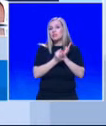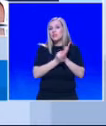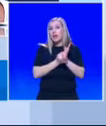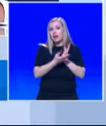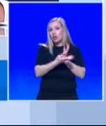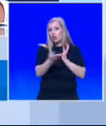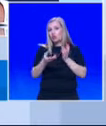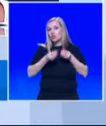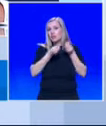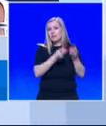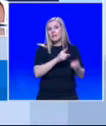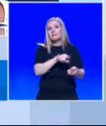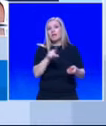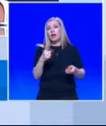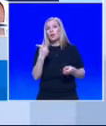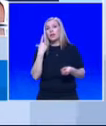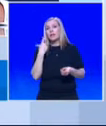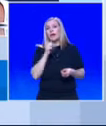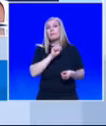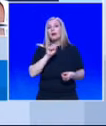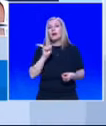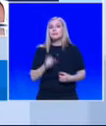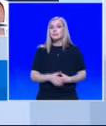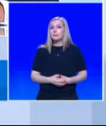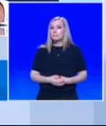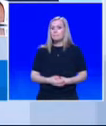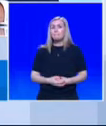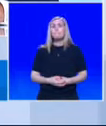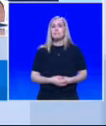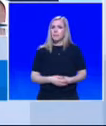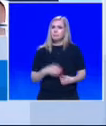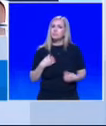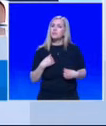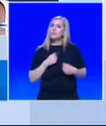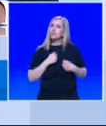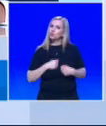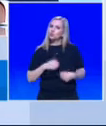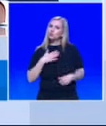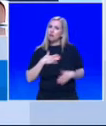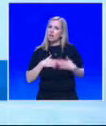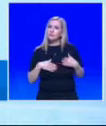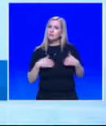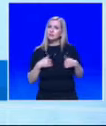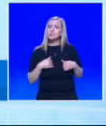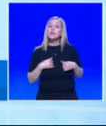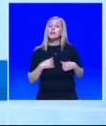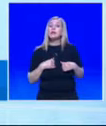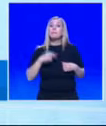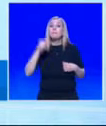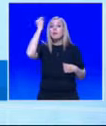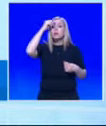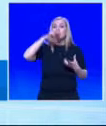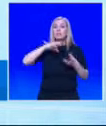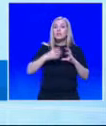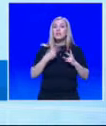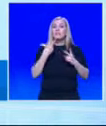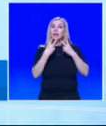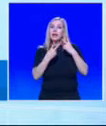на всяка една от партиите? Да, ще се види. Изобщо, мисля, че си заслужава. Българските политици трябва да гледат и да говорят